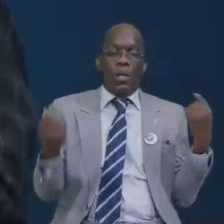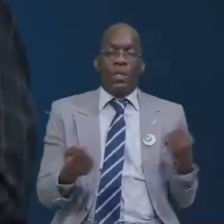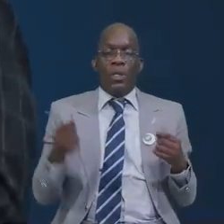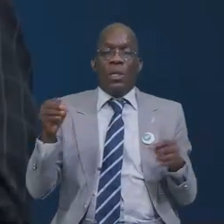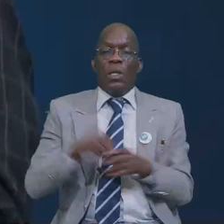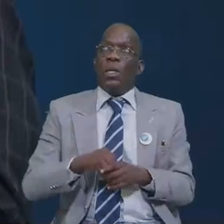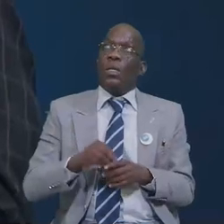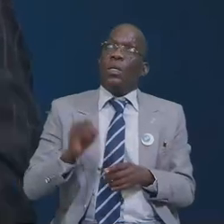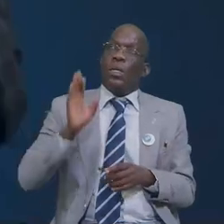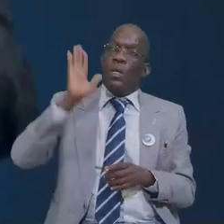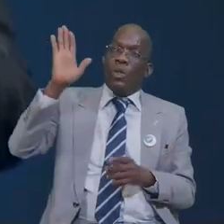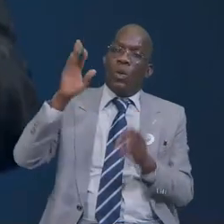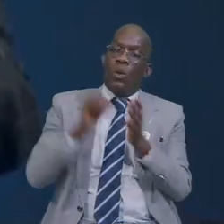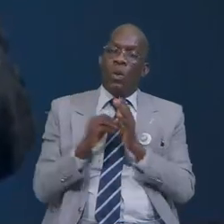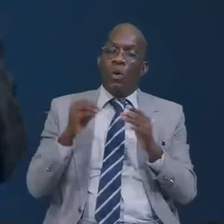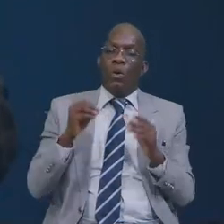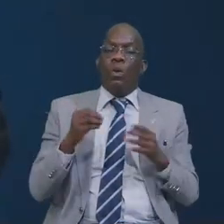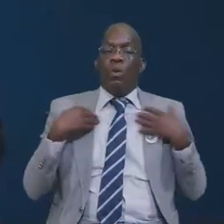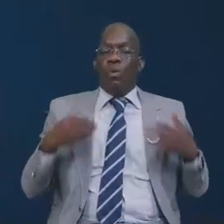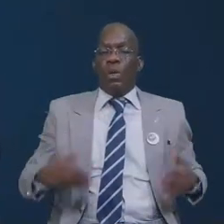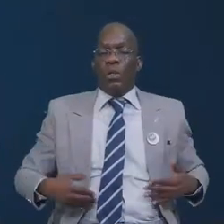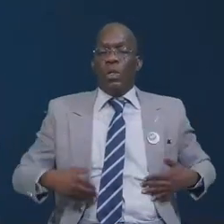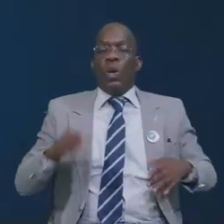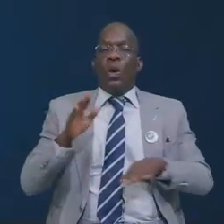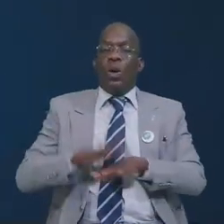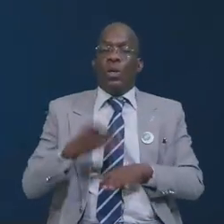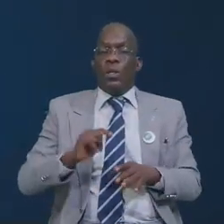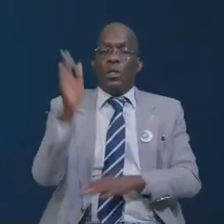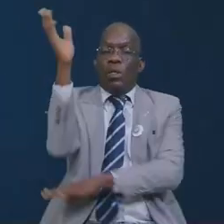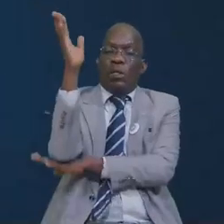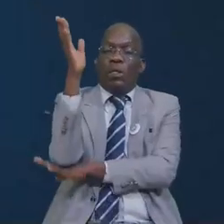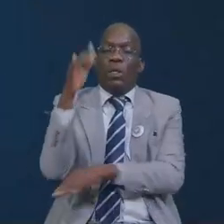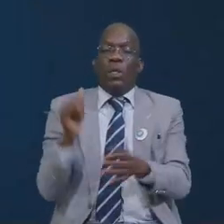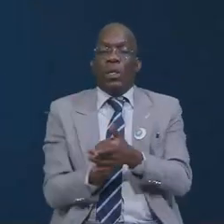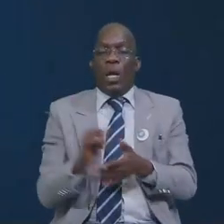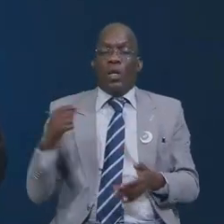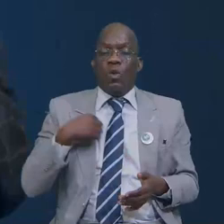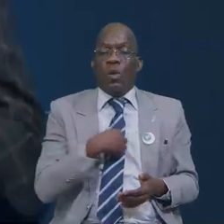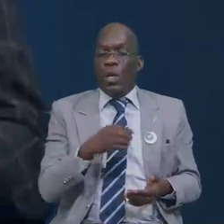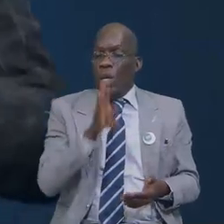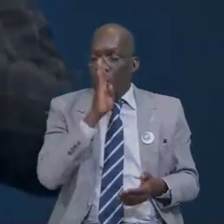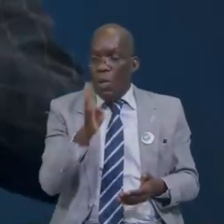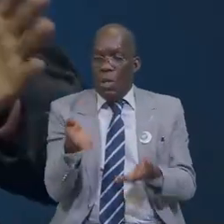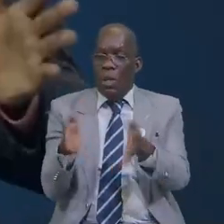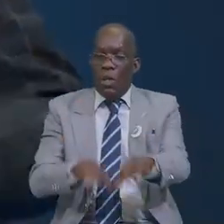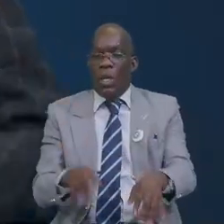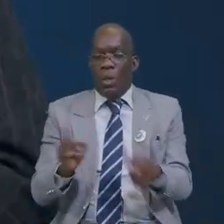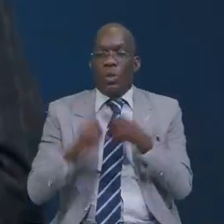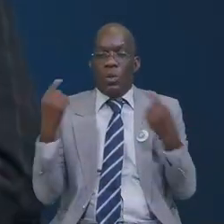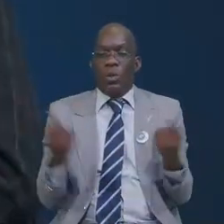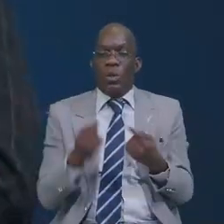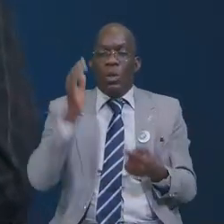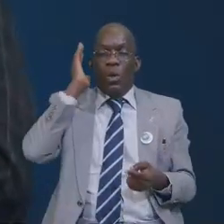son corps sur le bois, afin que mort au péché, nous